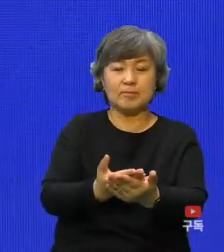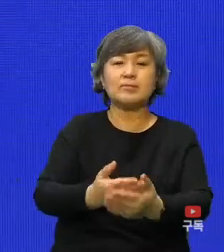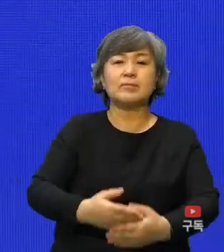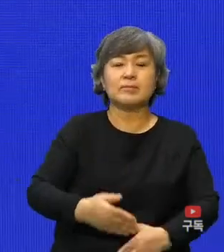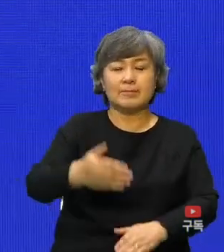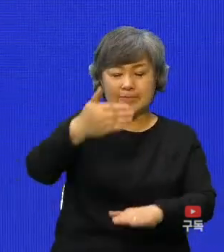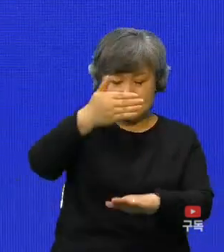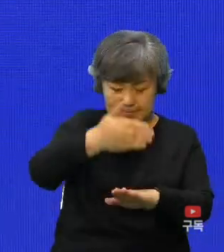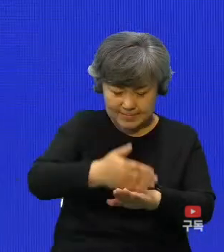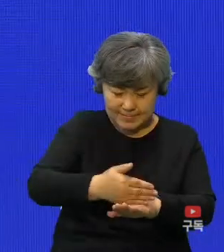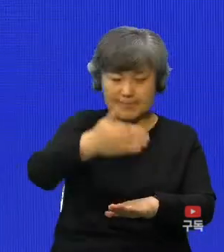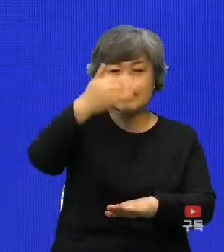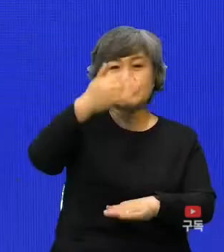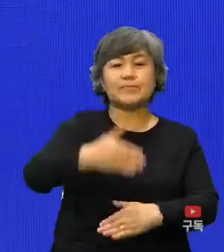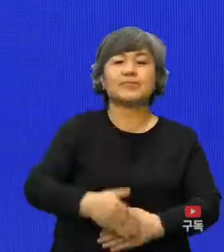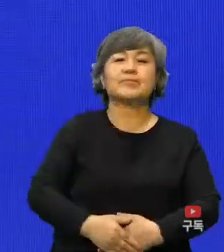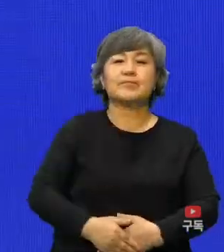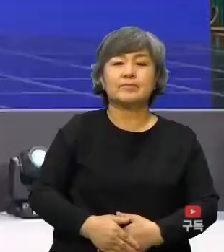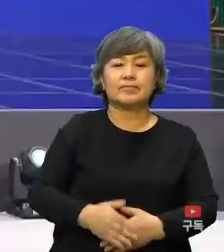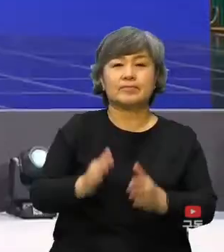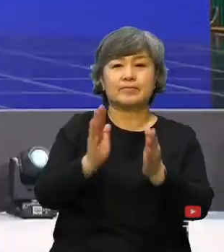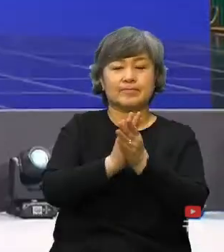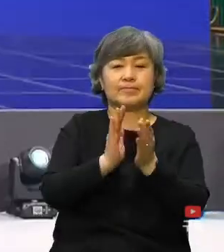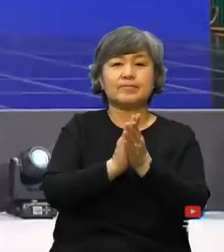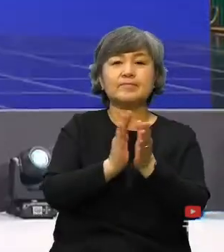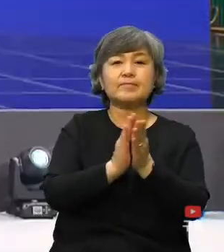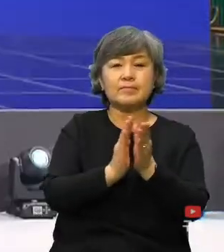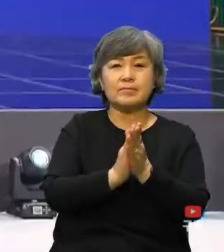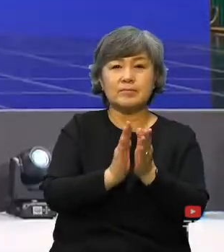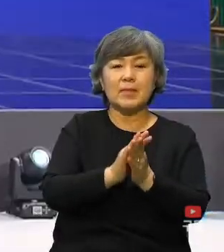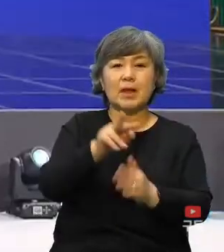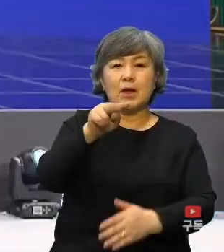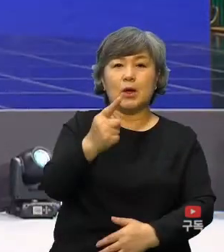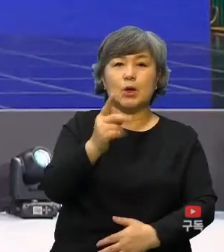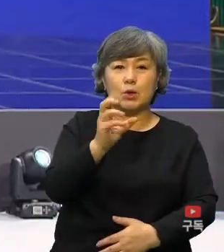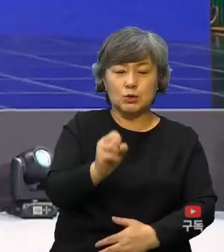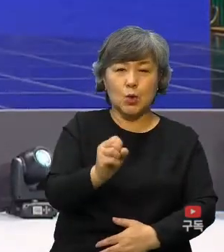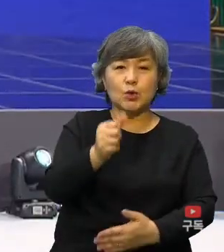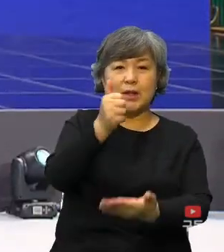감사합니다. 네, 성영길 대표님 감사합니다.